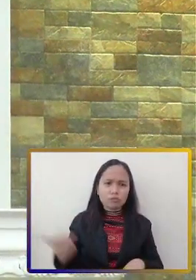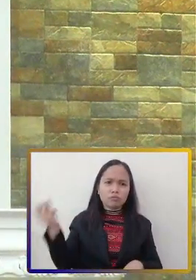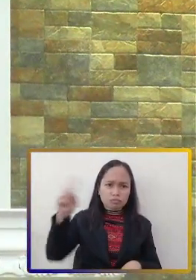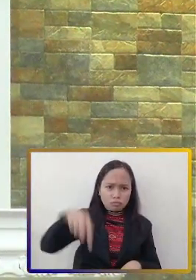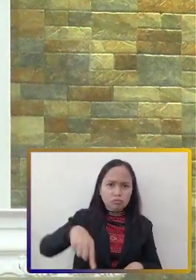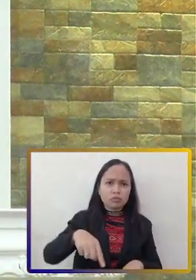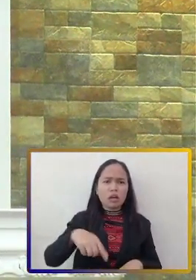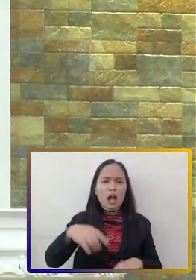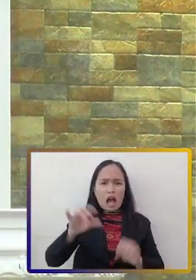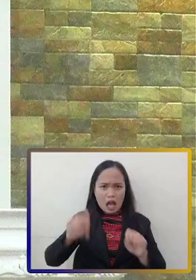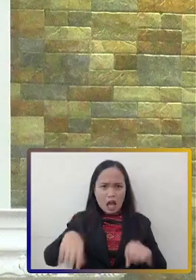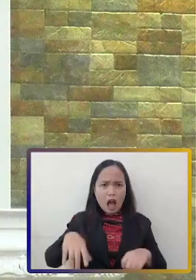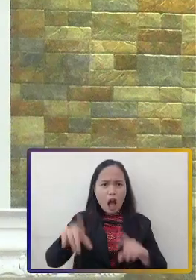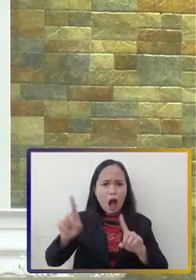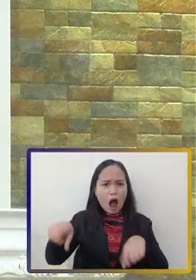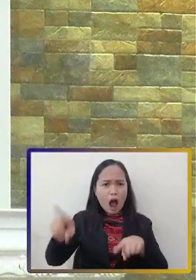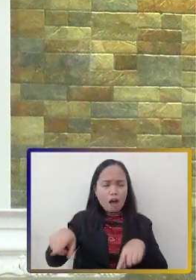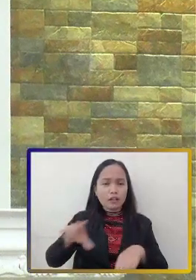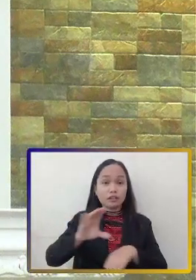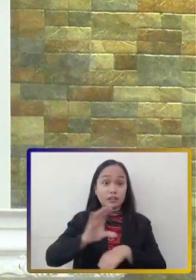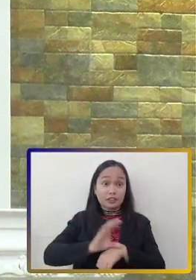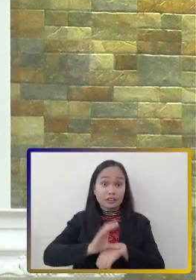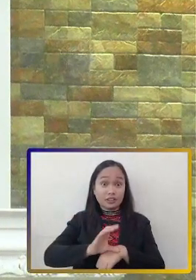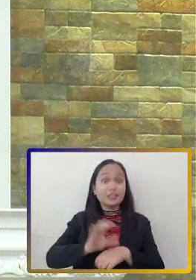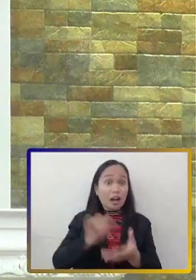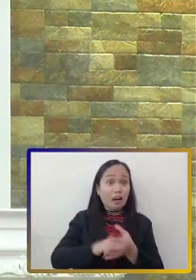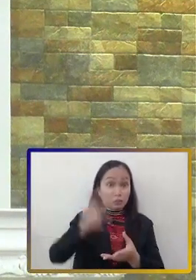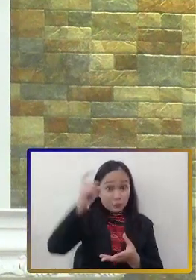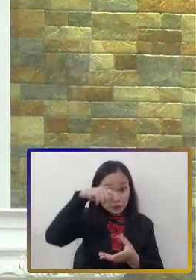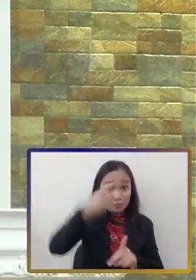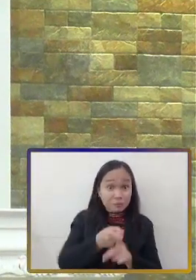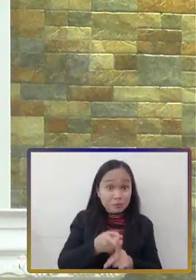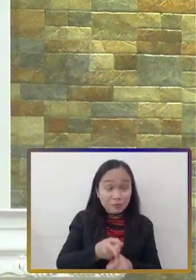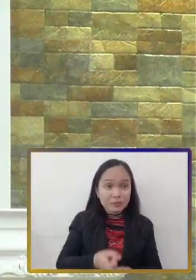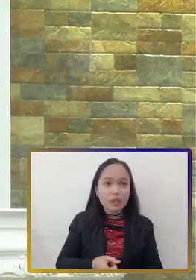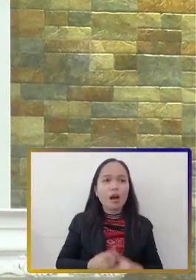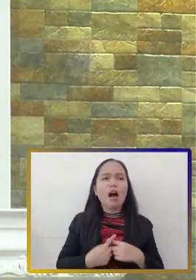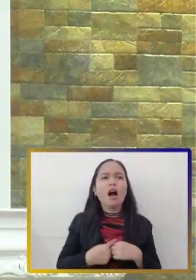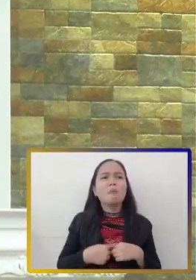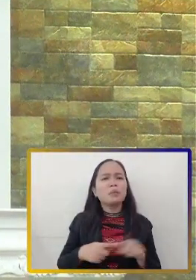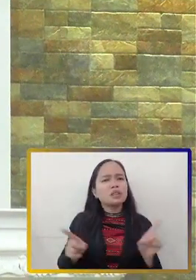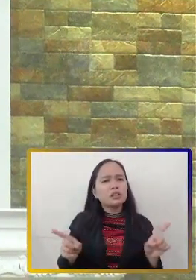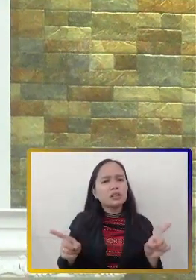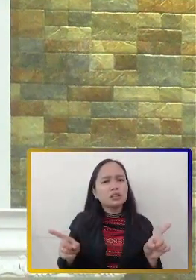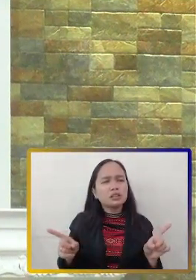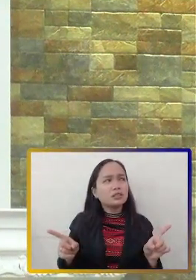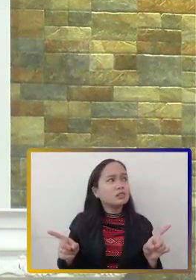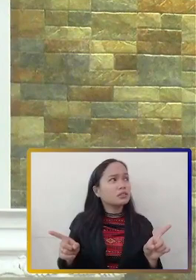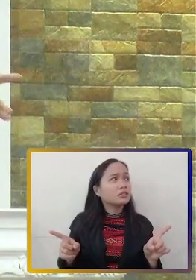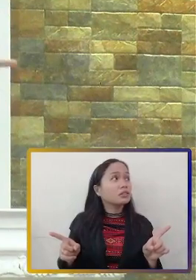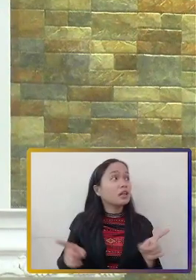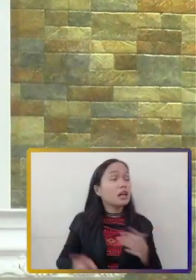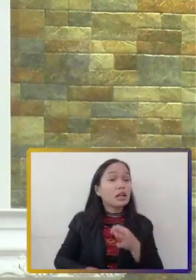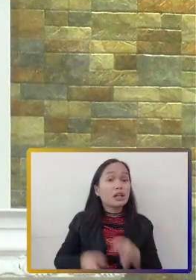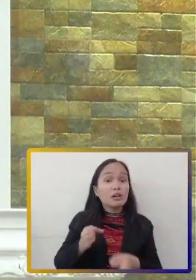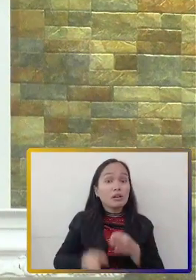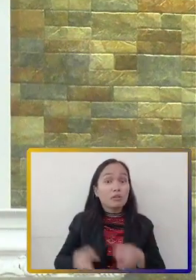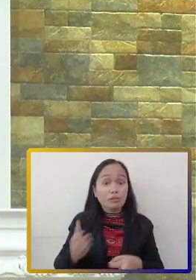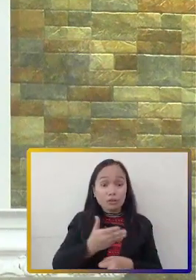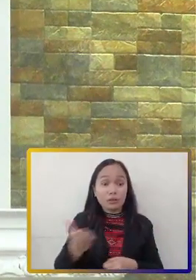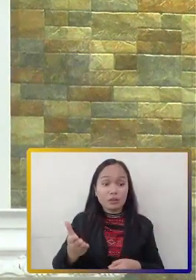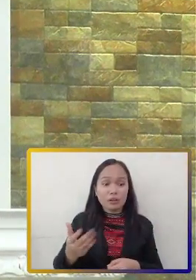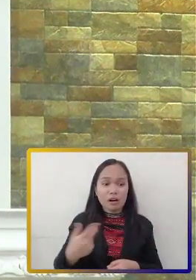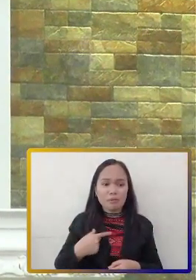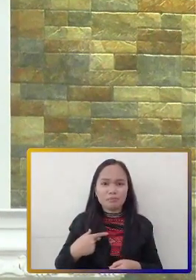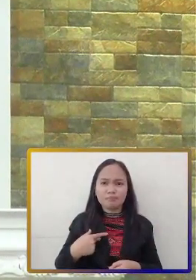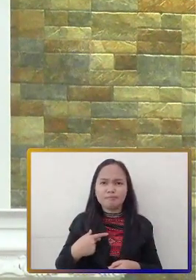service. That is wisdom. Alright? Pero kapatid, if you take pride